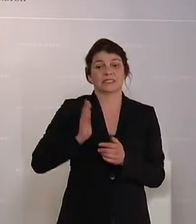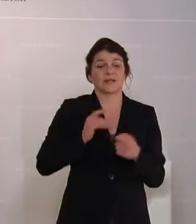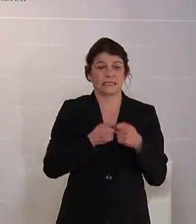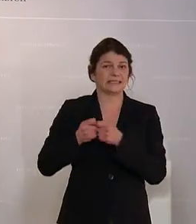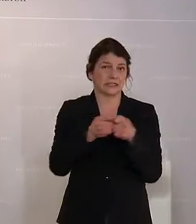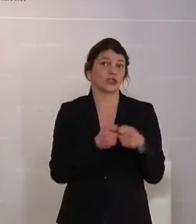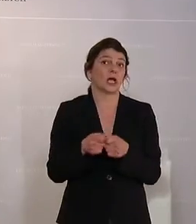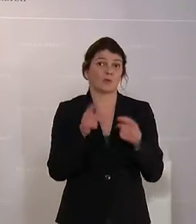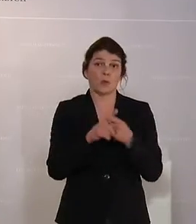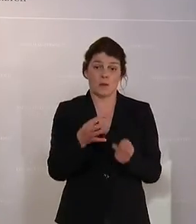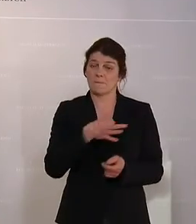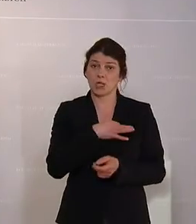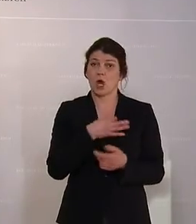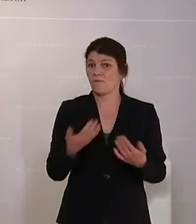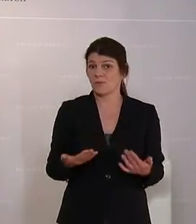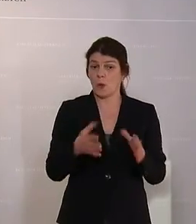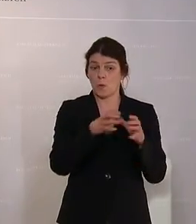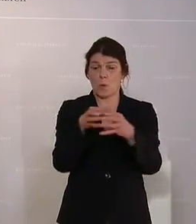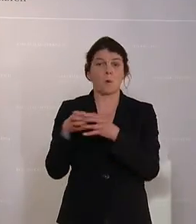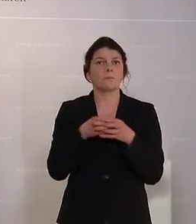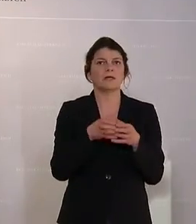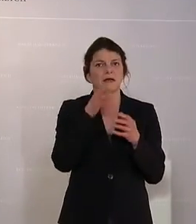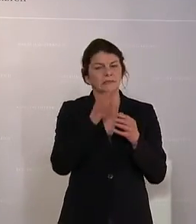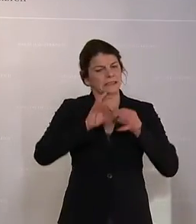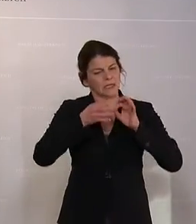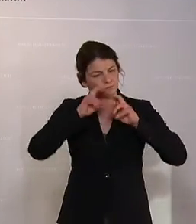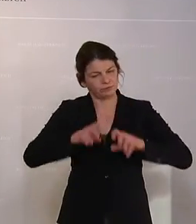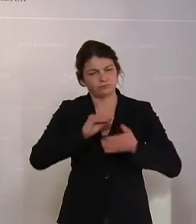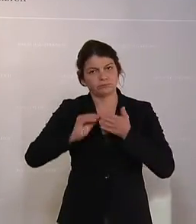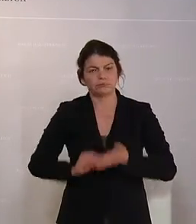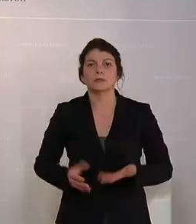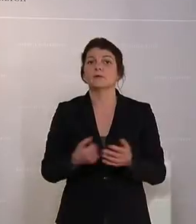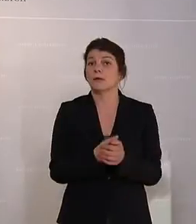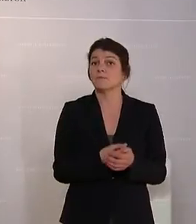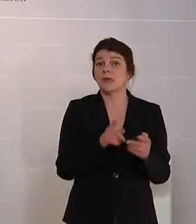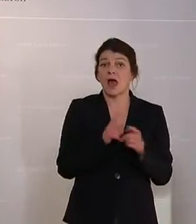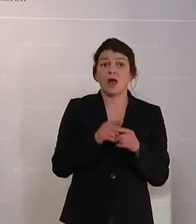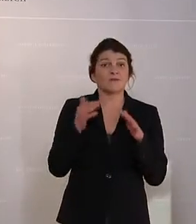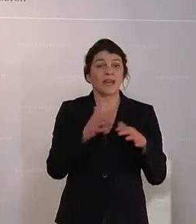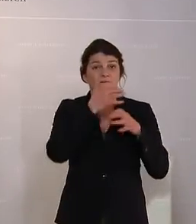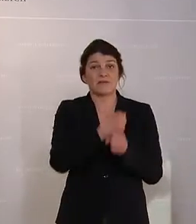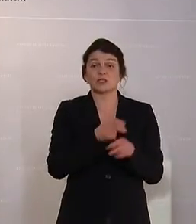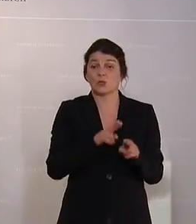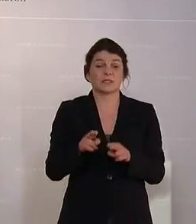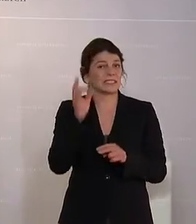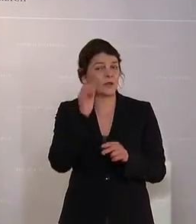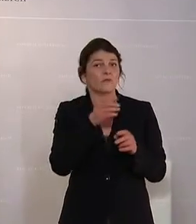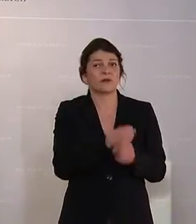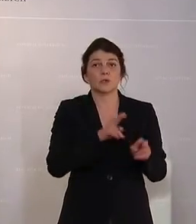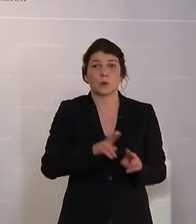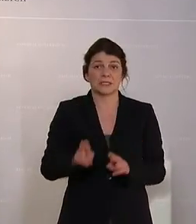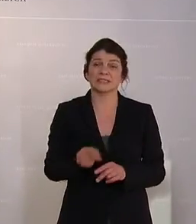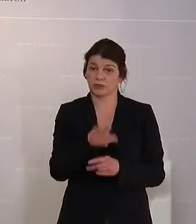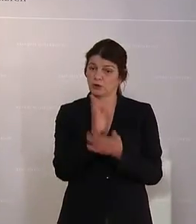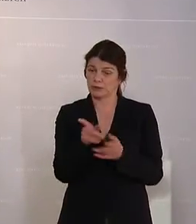und den betroffenen Gruppen erarbeitet. Auch zahlreiche Verfassungsjuristinnen und Juristen haben sich mit